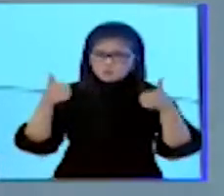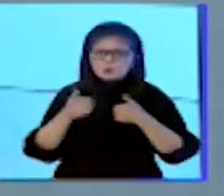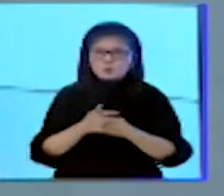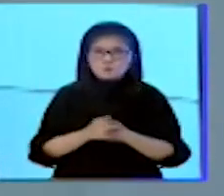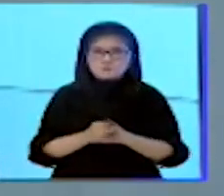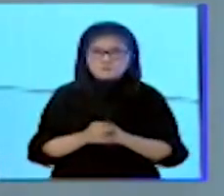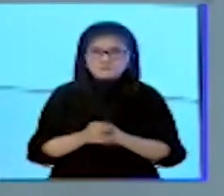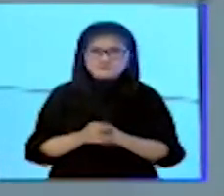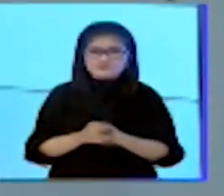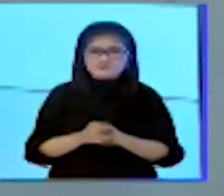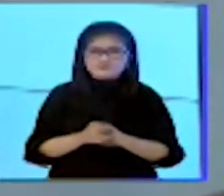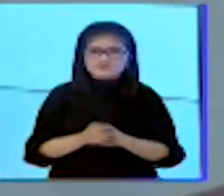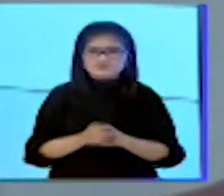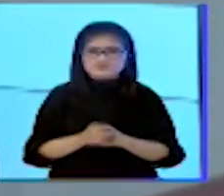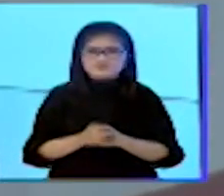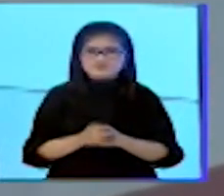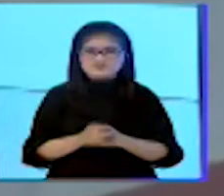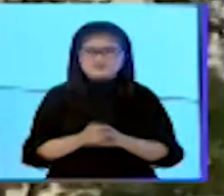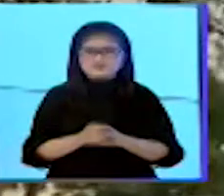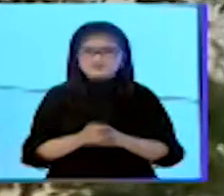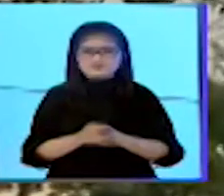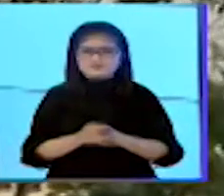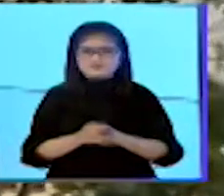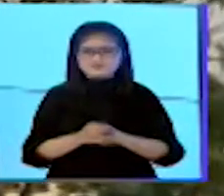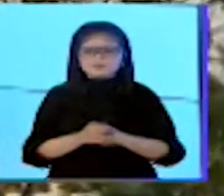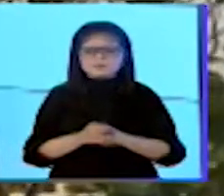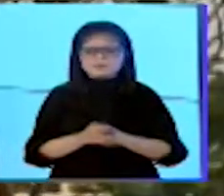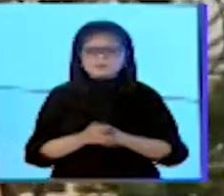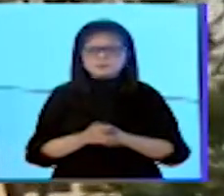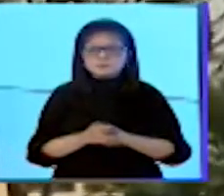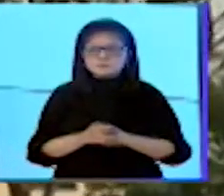Dari Sidoarjo, Jawa Timur, Pramono Putra, iNews, melaporkan.